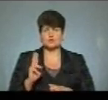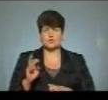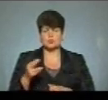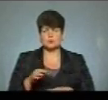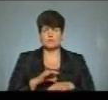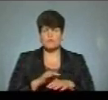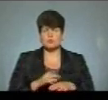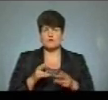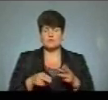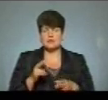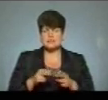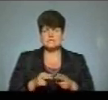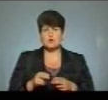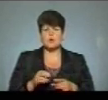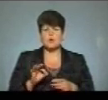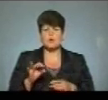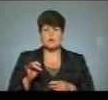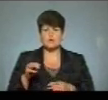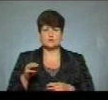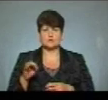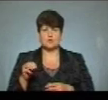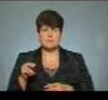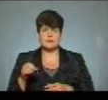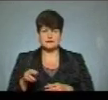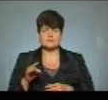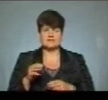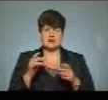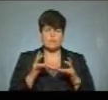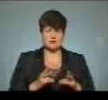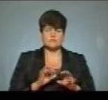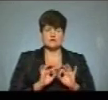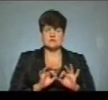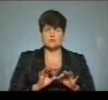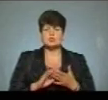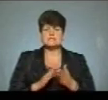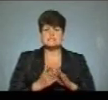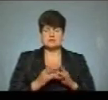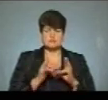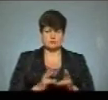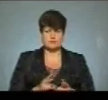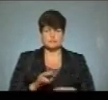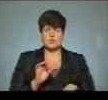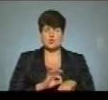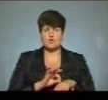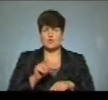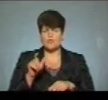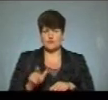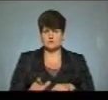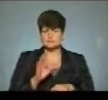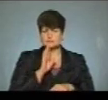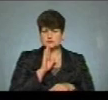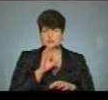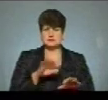операцію ортопед-травматолог університетської лікарні Василь Невістюк. Він розповів про стан травмованої. Хвора госпіталізовано в